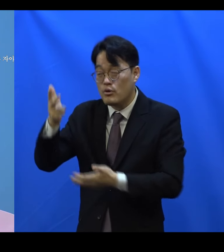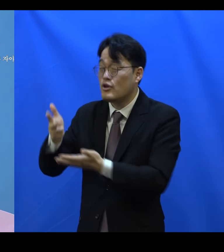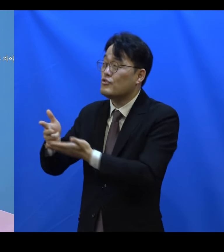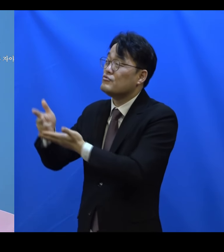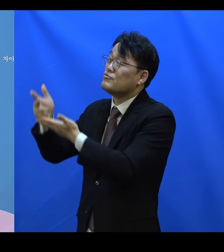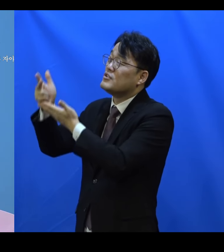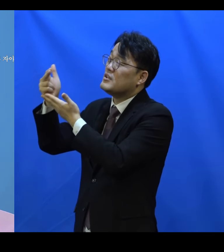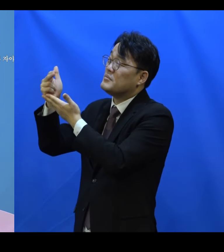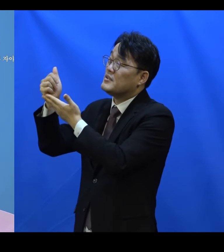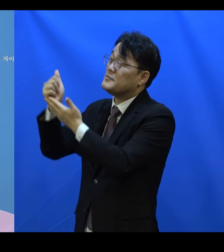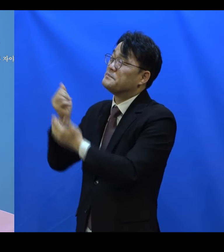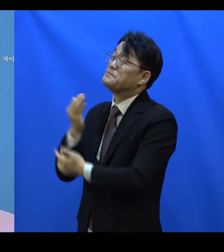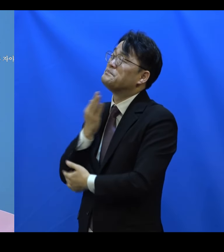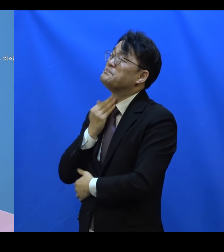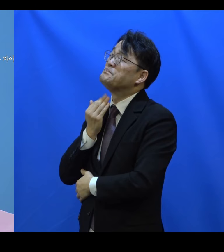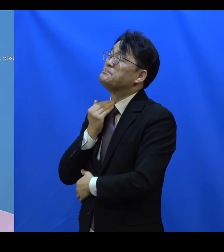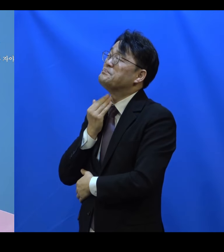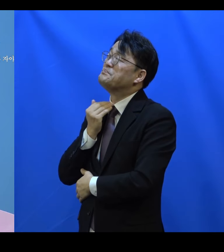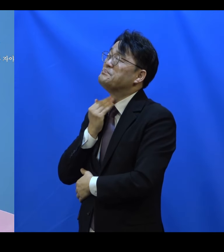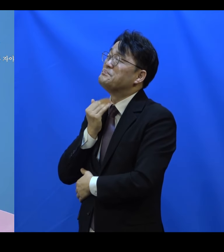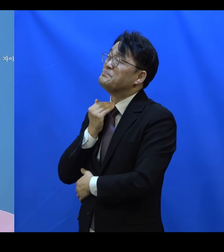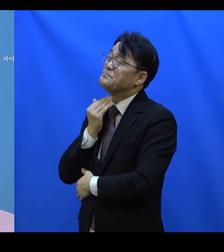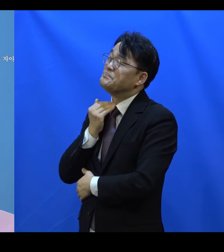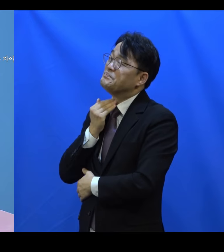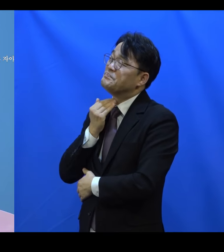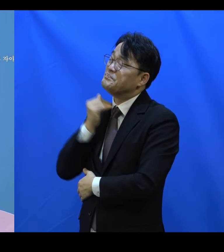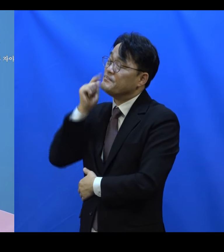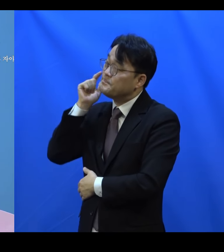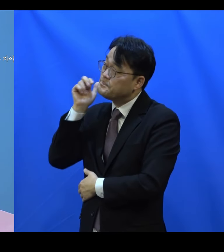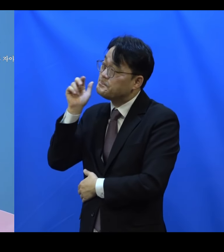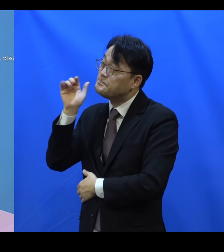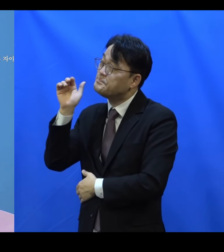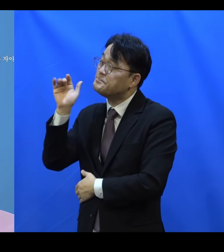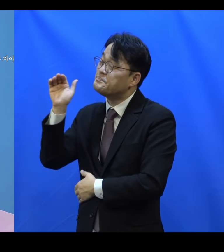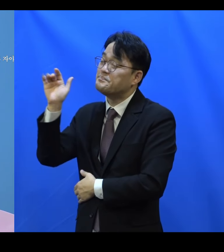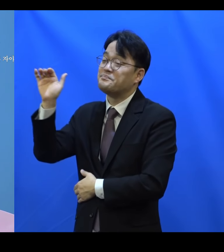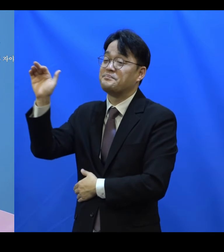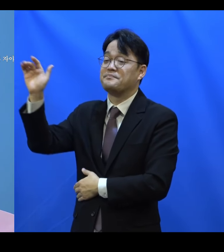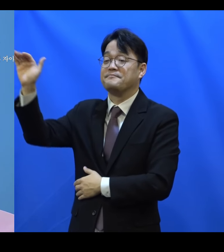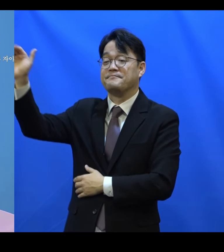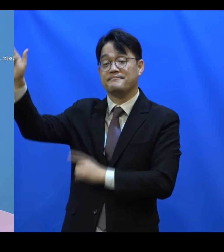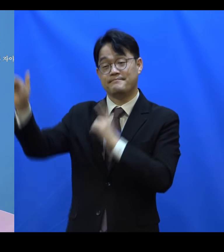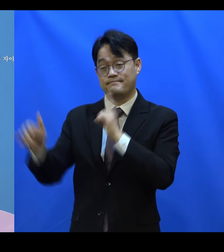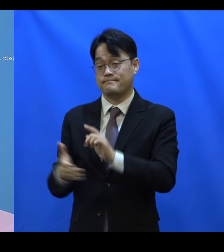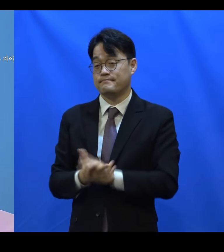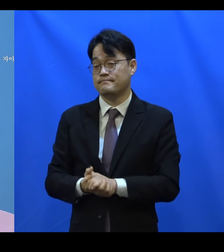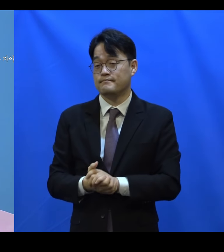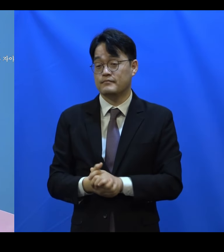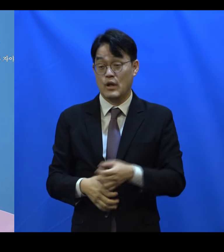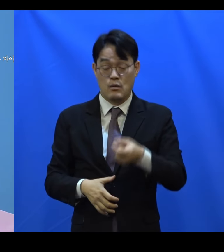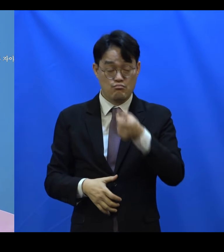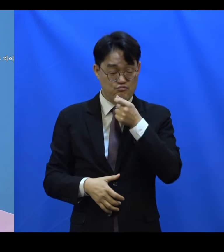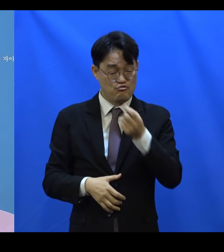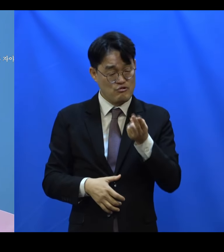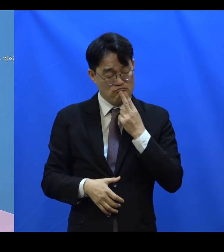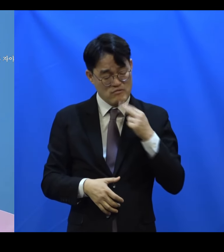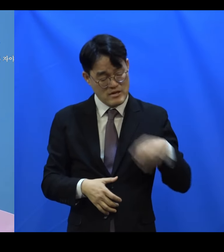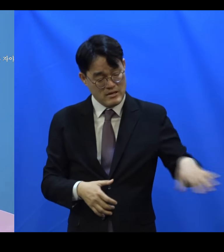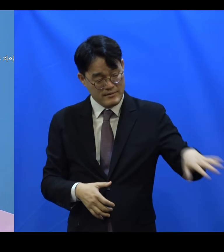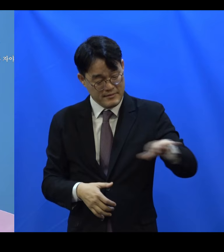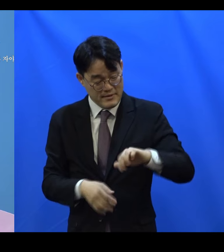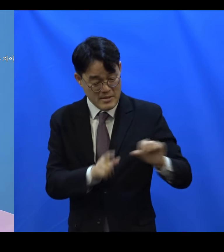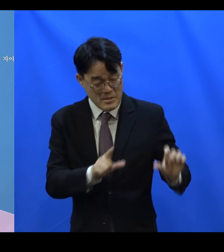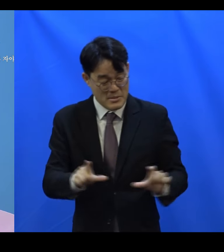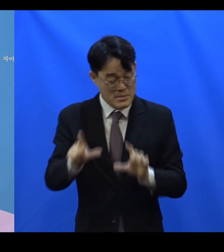그러니까 그 물이 없으면 내가 지금 살 수 없는 거예요. 단 1초도 견디기 어려울 정도로 힘든 상태. 그렇게